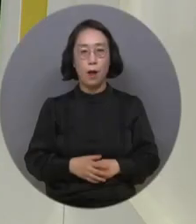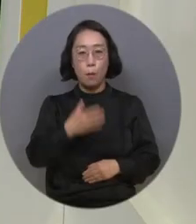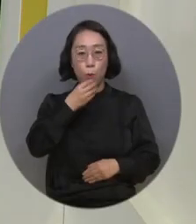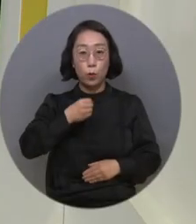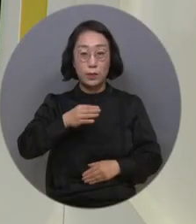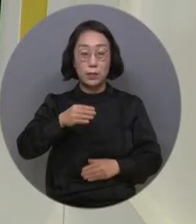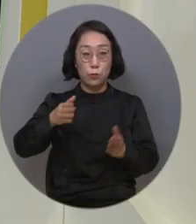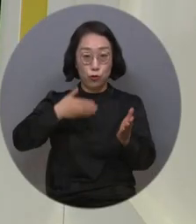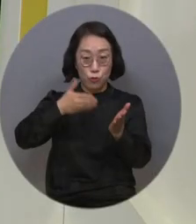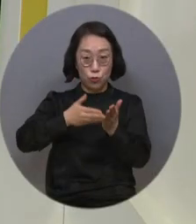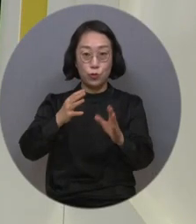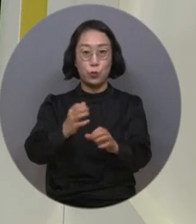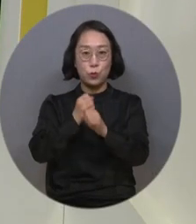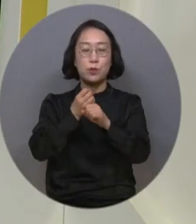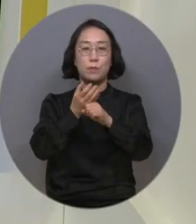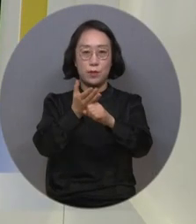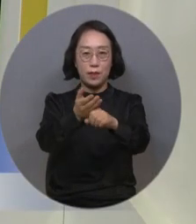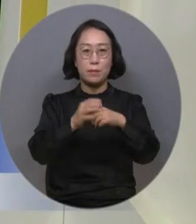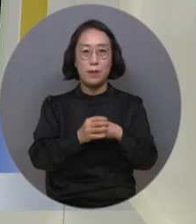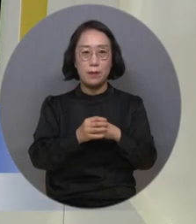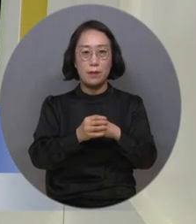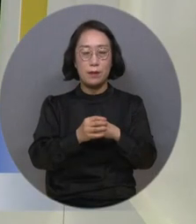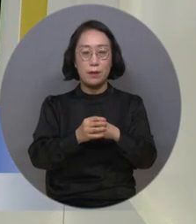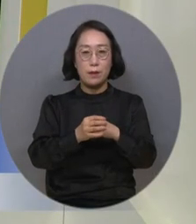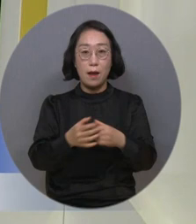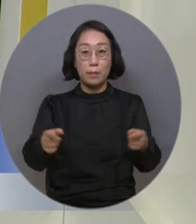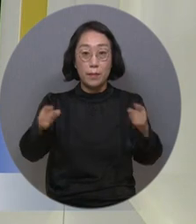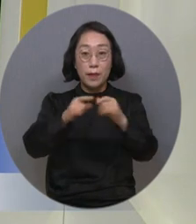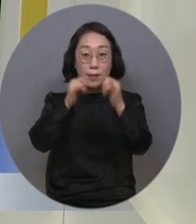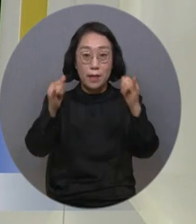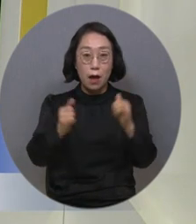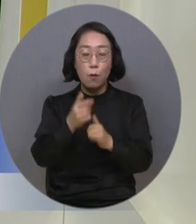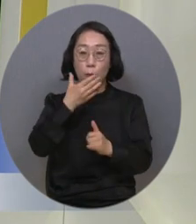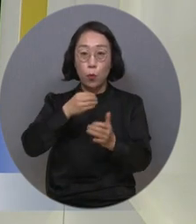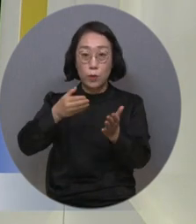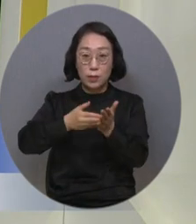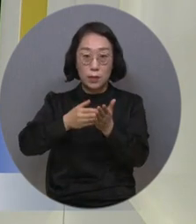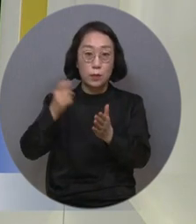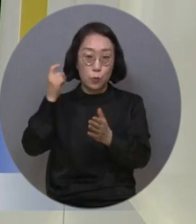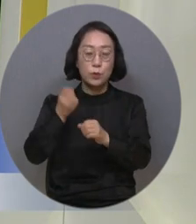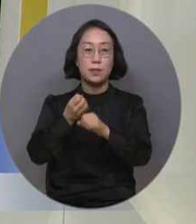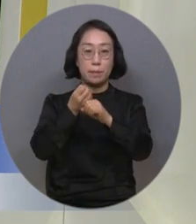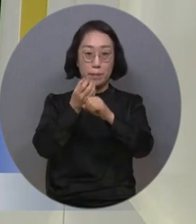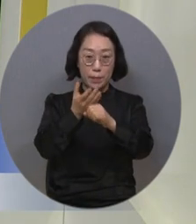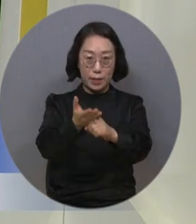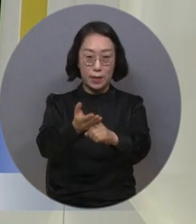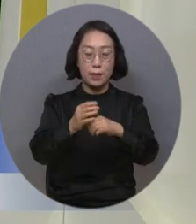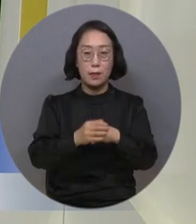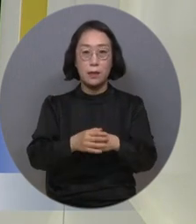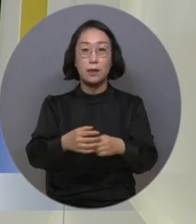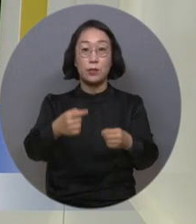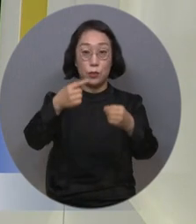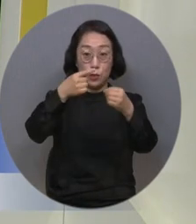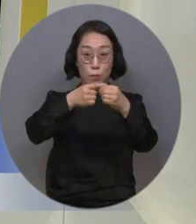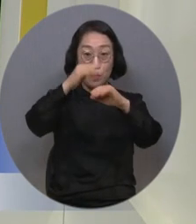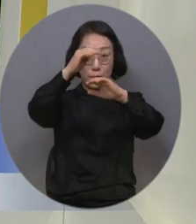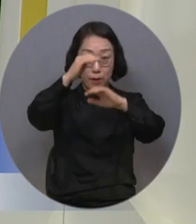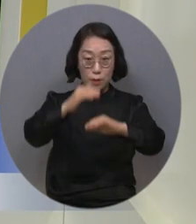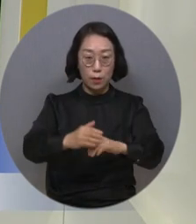웰페어 뉴스브리핑 박정인입니다 웰페어뉴스와 함께 사회복지개 이슈를 만나봅니다 첫 번째